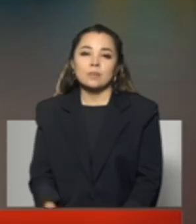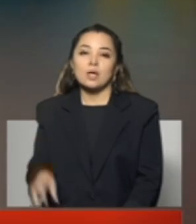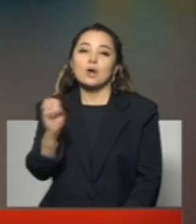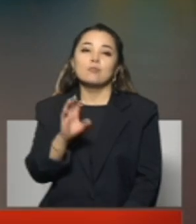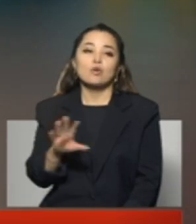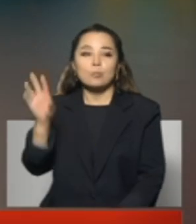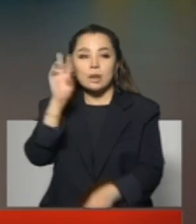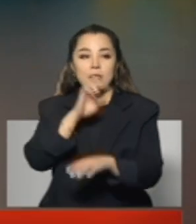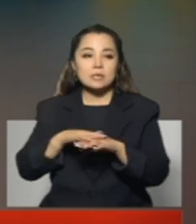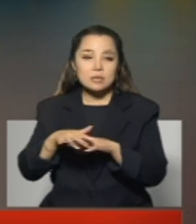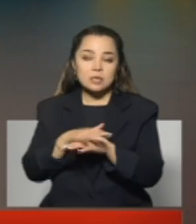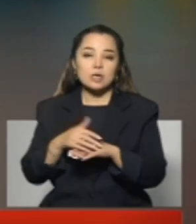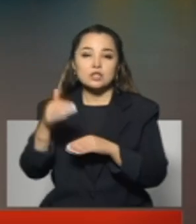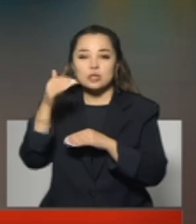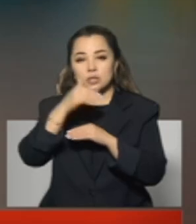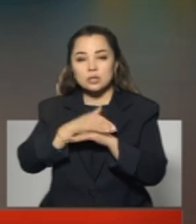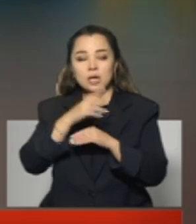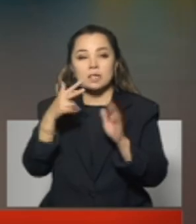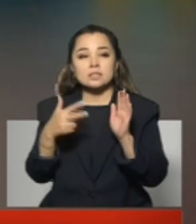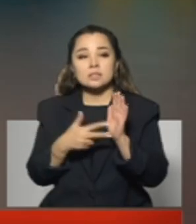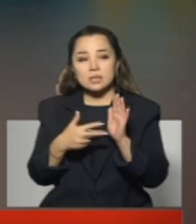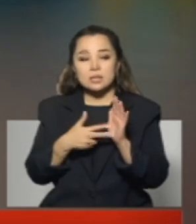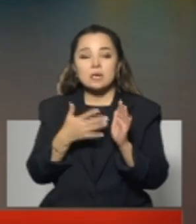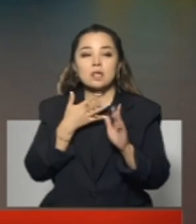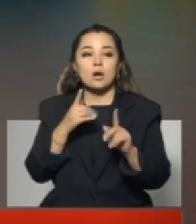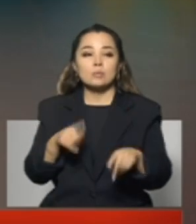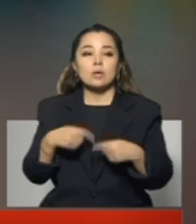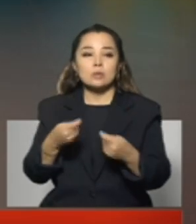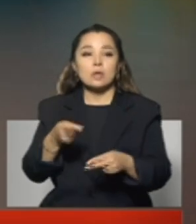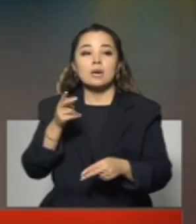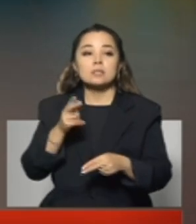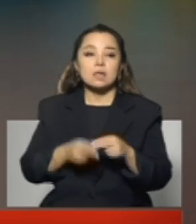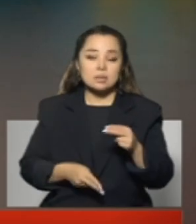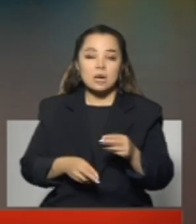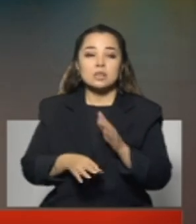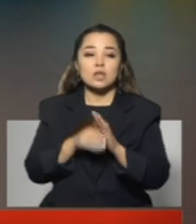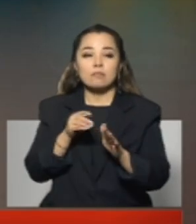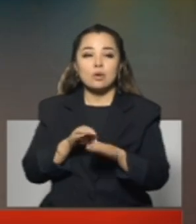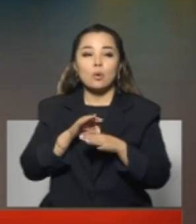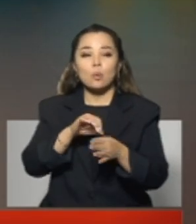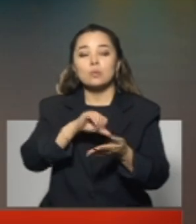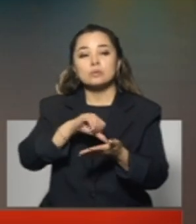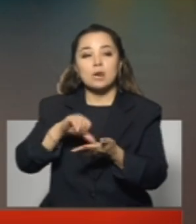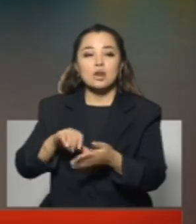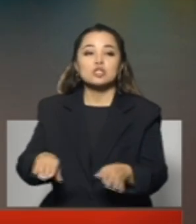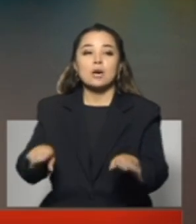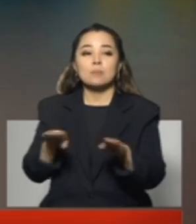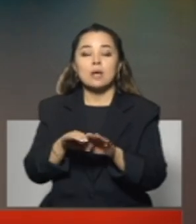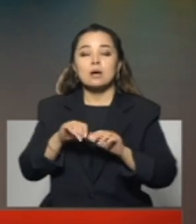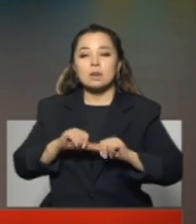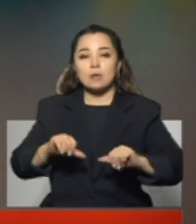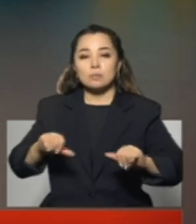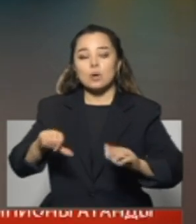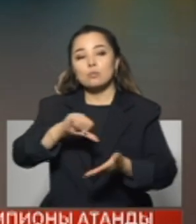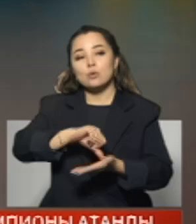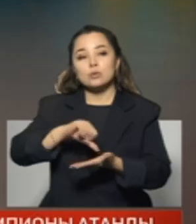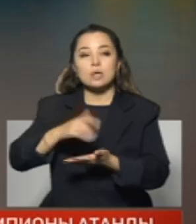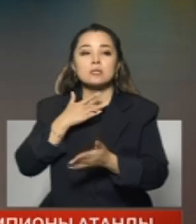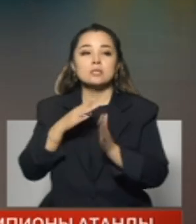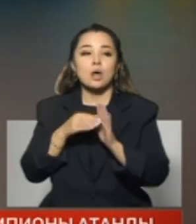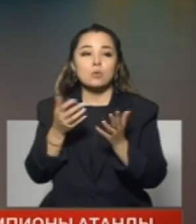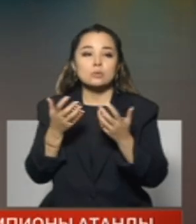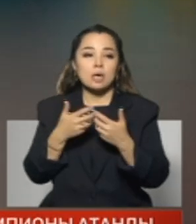Еуропа елдерінде қазір кешкі сағат 8, дауыс беру аяқталды. Референдум учаскелері жабылып, комиссия мүшелері дауыс санауға